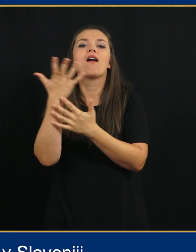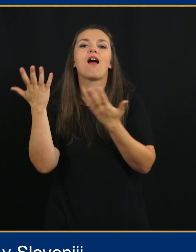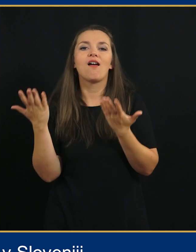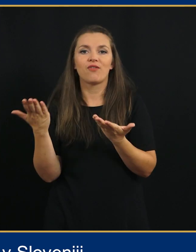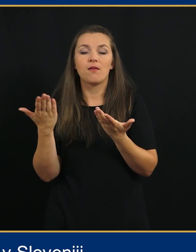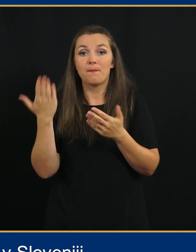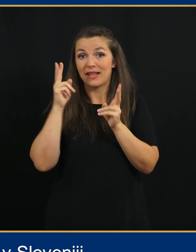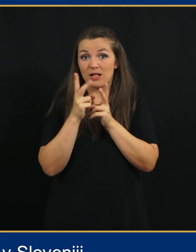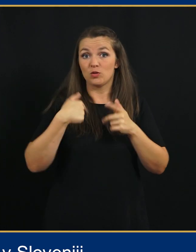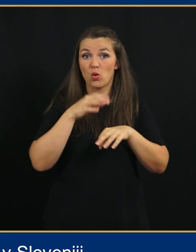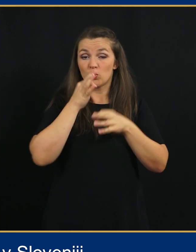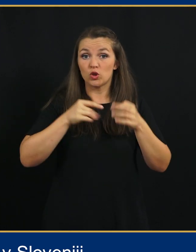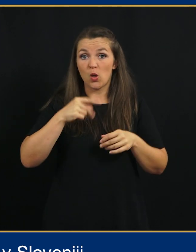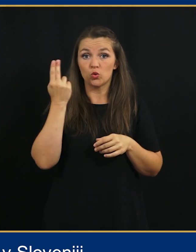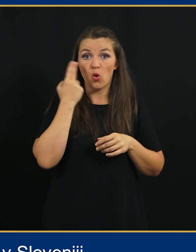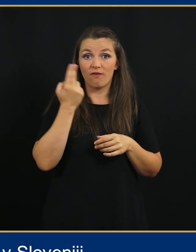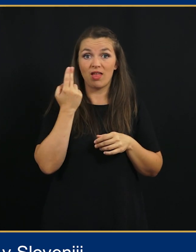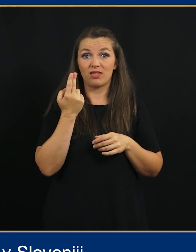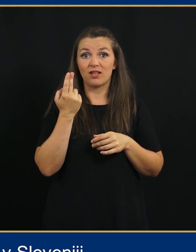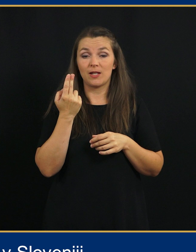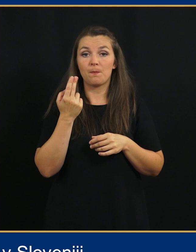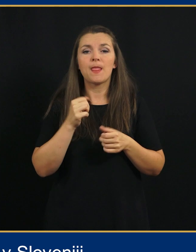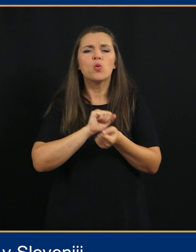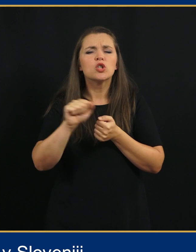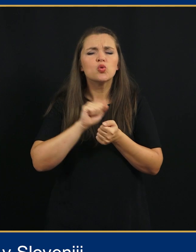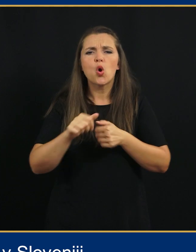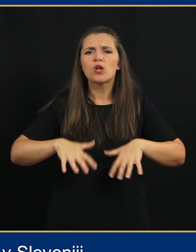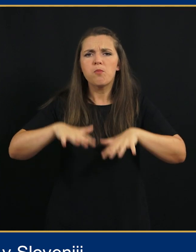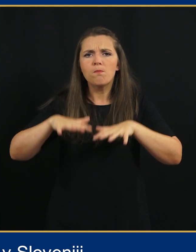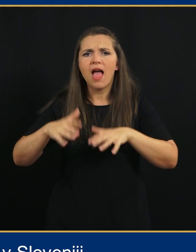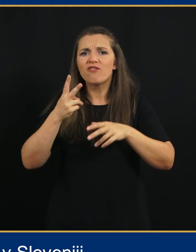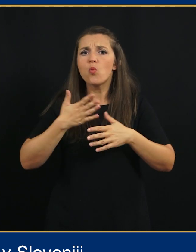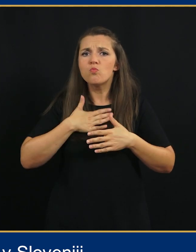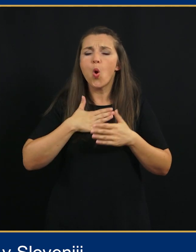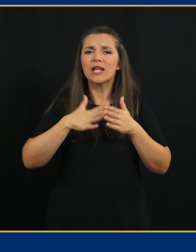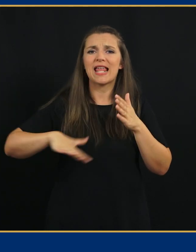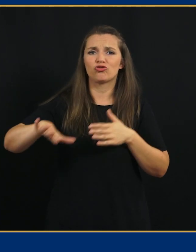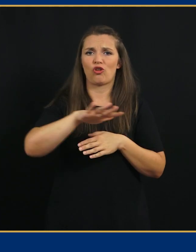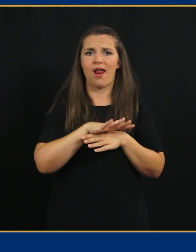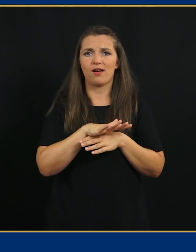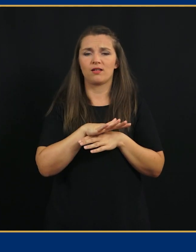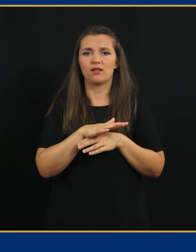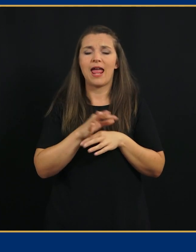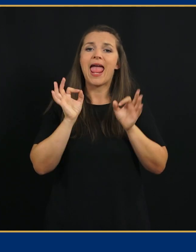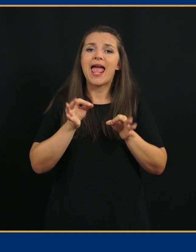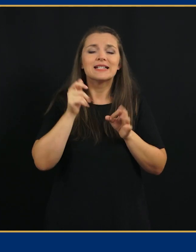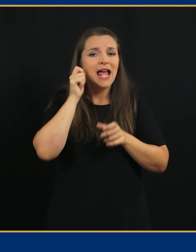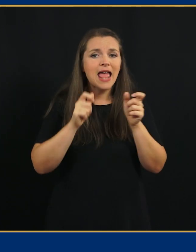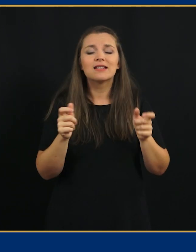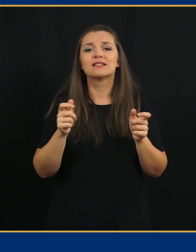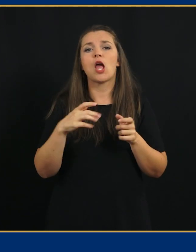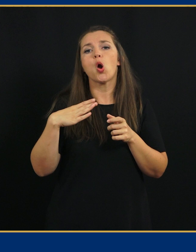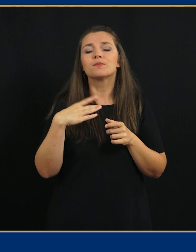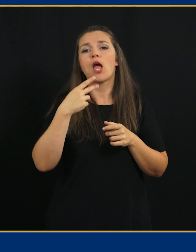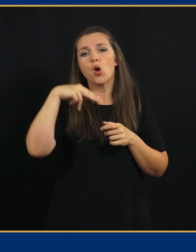Pred kratkim smo to moč izkusili v Sloveniji. Uničujoče poplave v moji deželi. Ekscelence, gospe